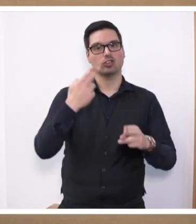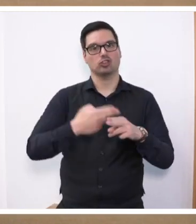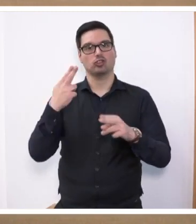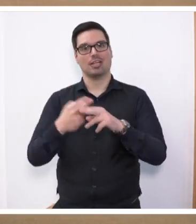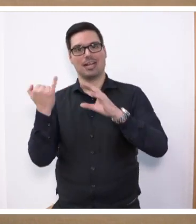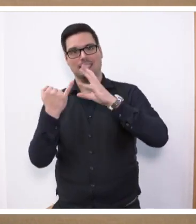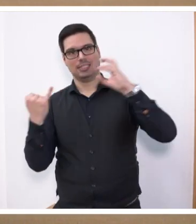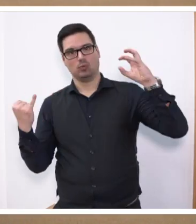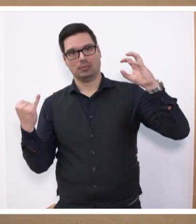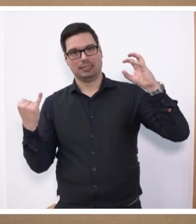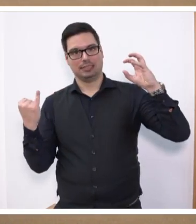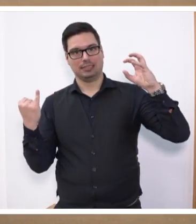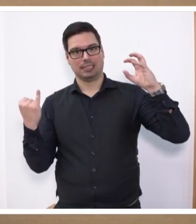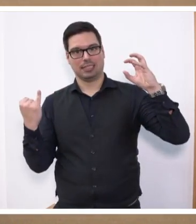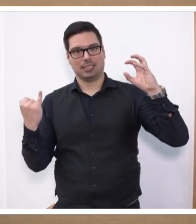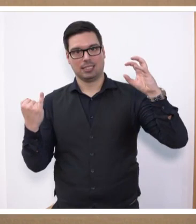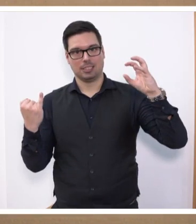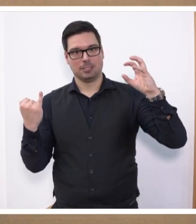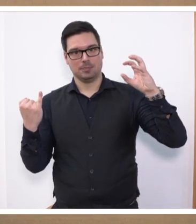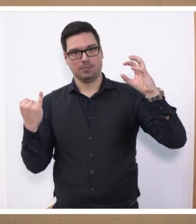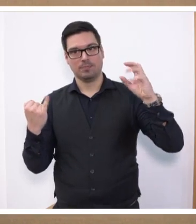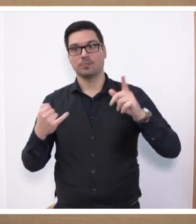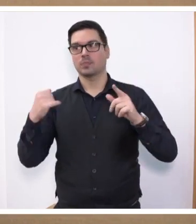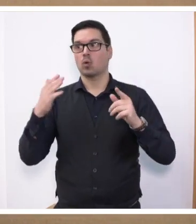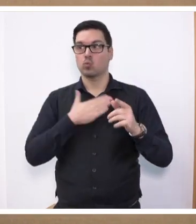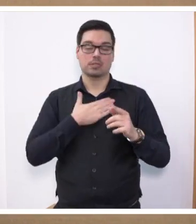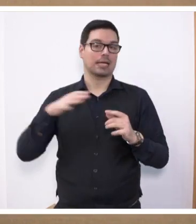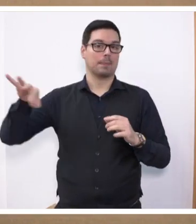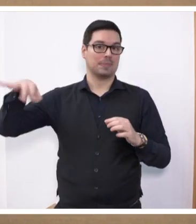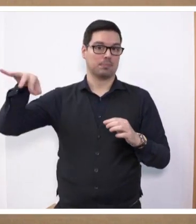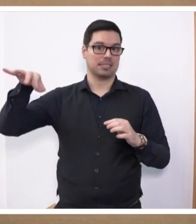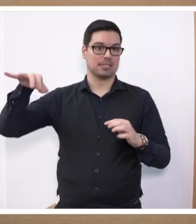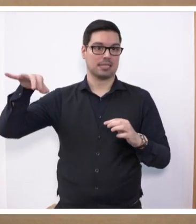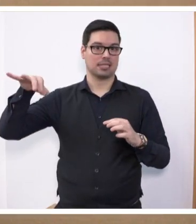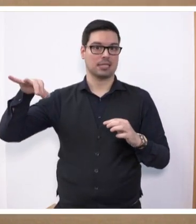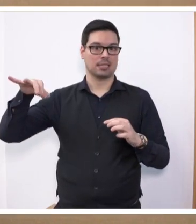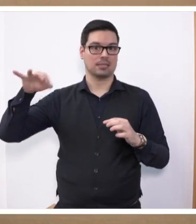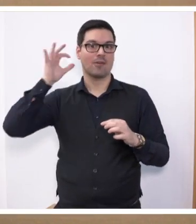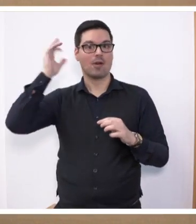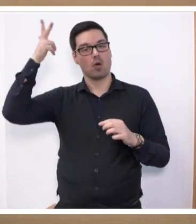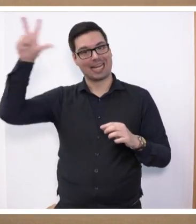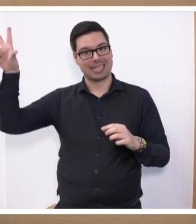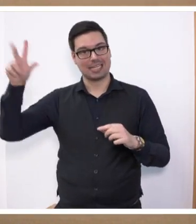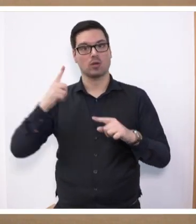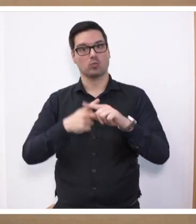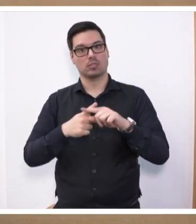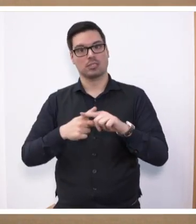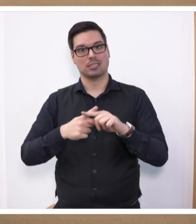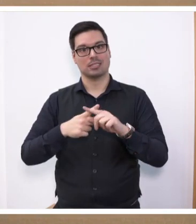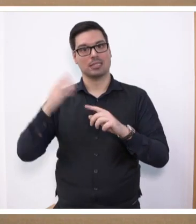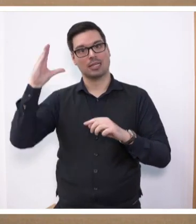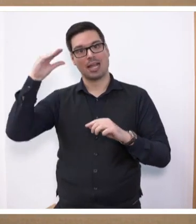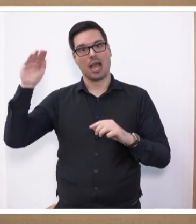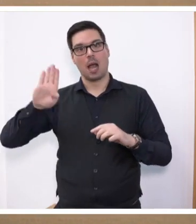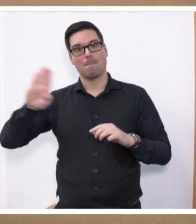nun so auch gelingt, das haben wir auch insbesondere unserer Ministerpräsidentin Anke Rehlinger und auch unserem Wirtschaftsminister Jürgen Barke zu